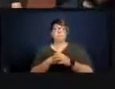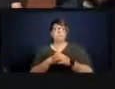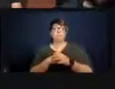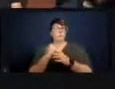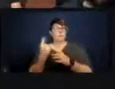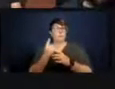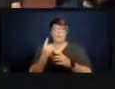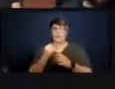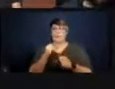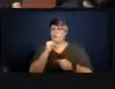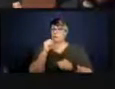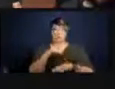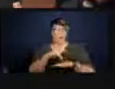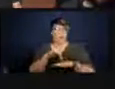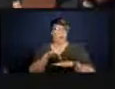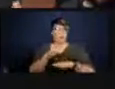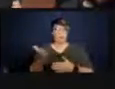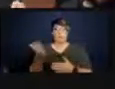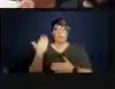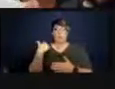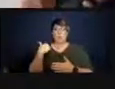mmoja.